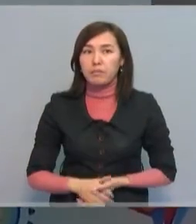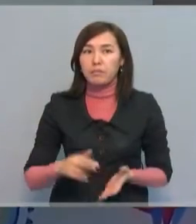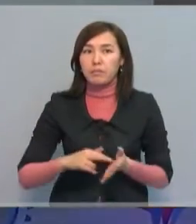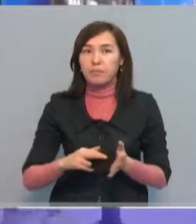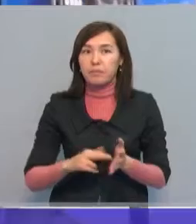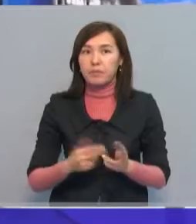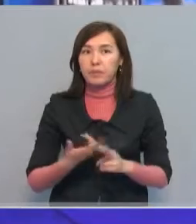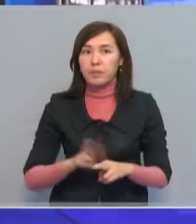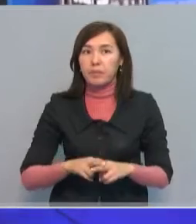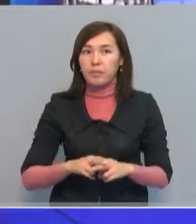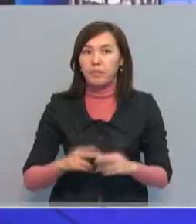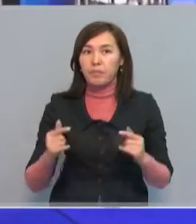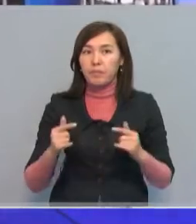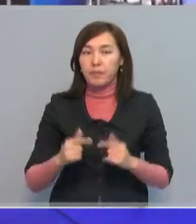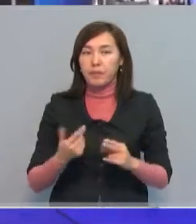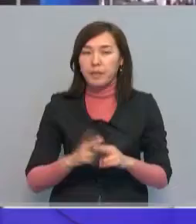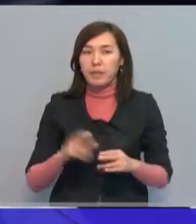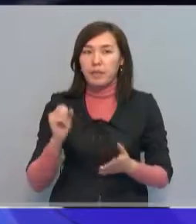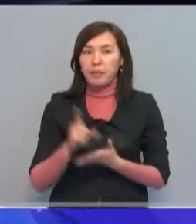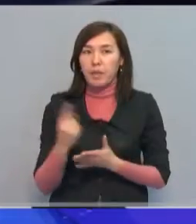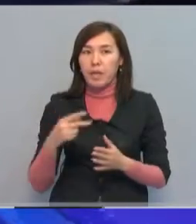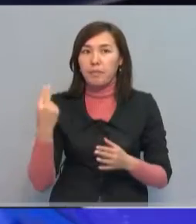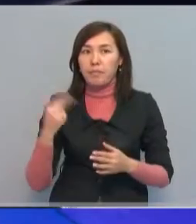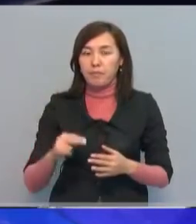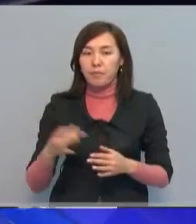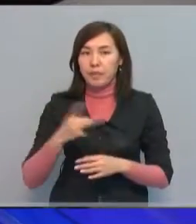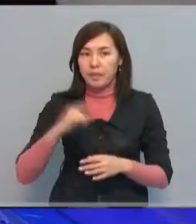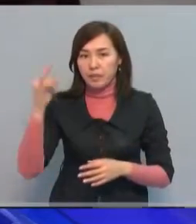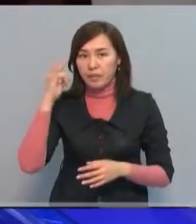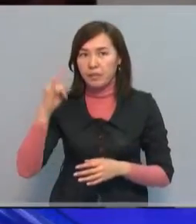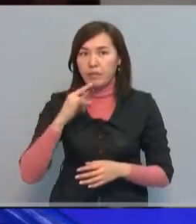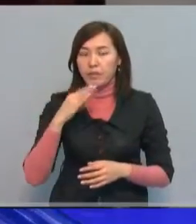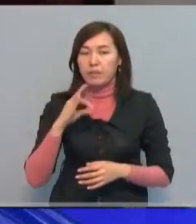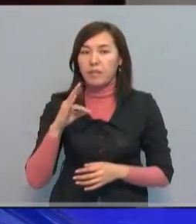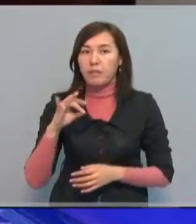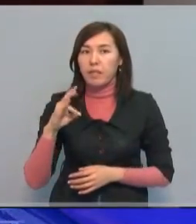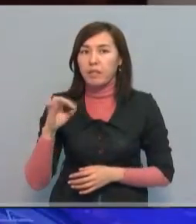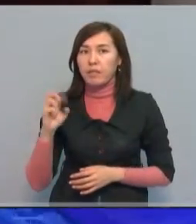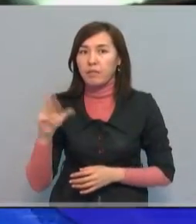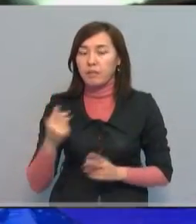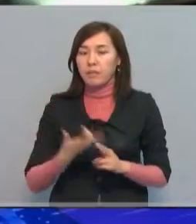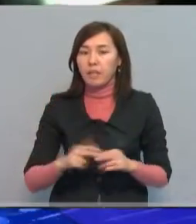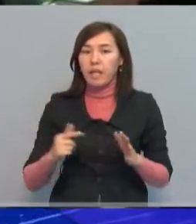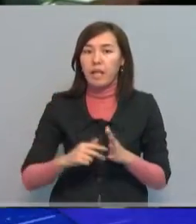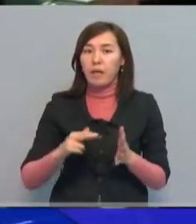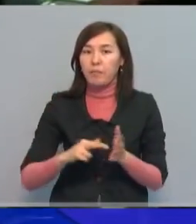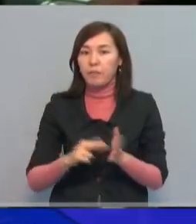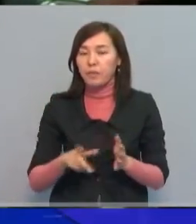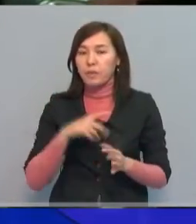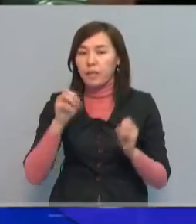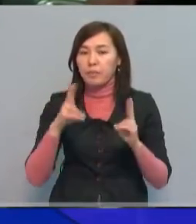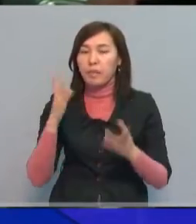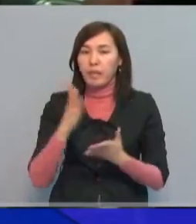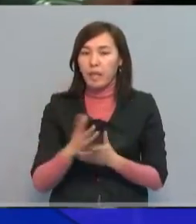Проект «Жас Маман» разработан в соответствии с поручением первого президента Республики Казахстан Нурсултана Назарбаева. Целью проекта «Жас